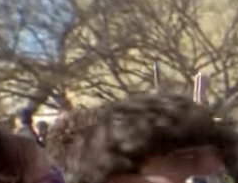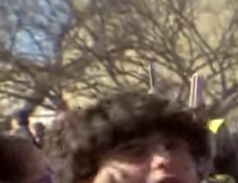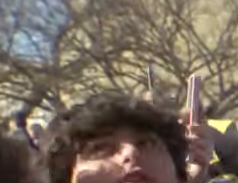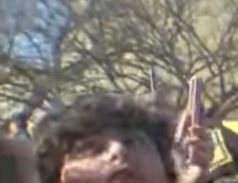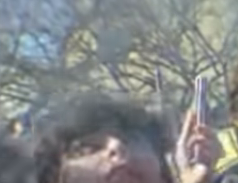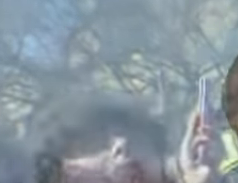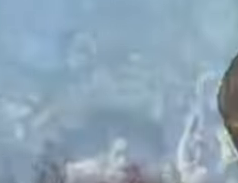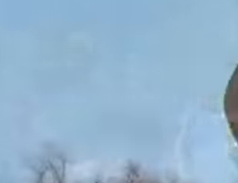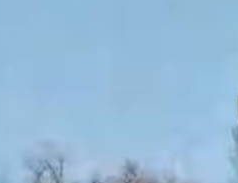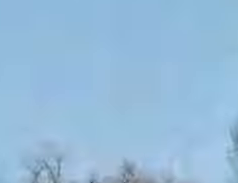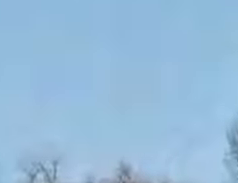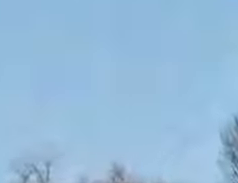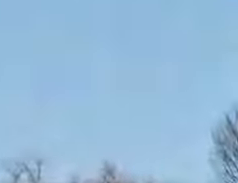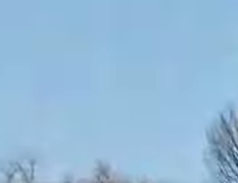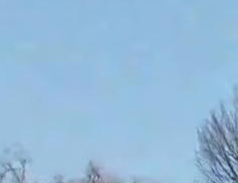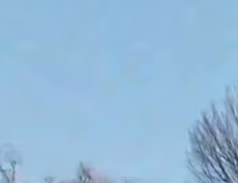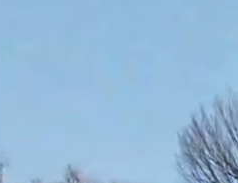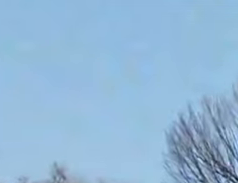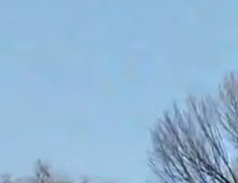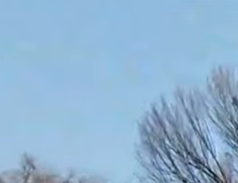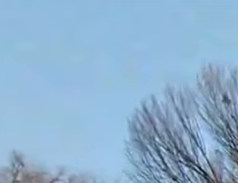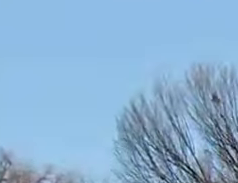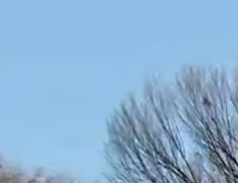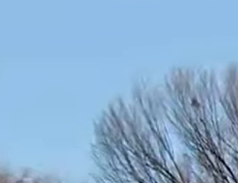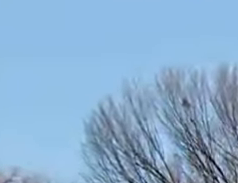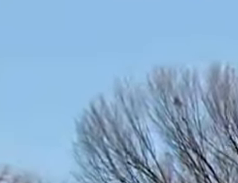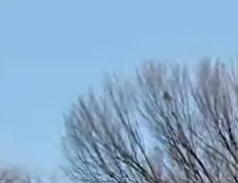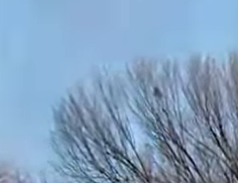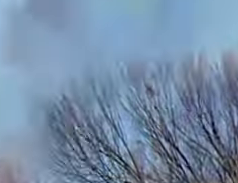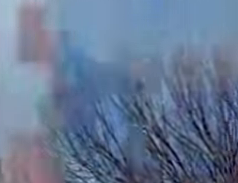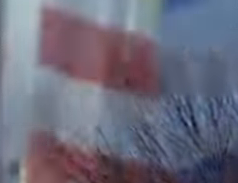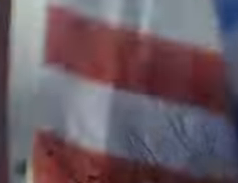אל ינום שומריך.